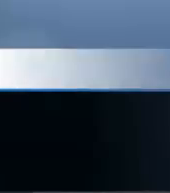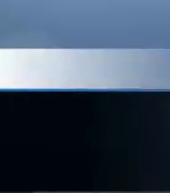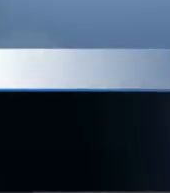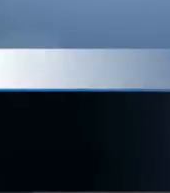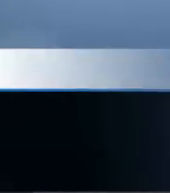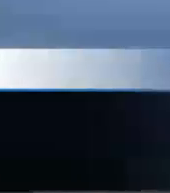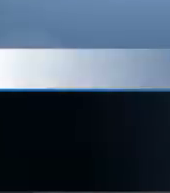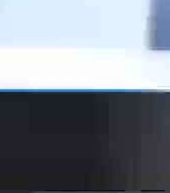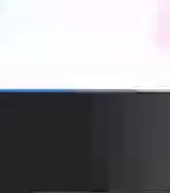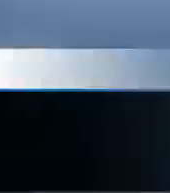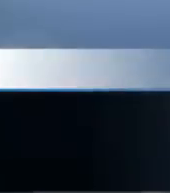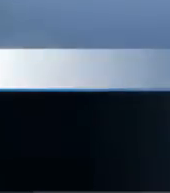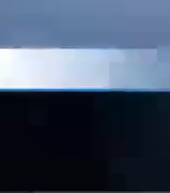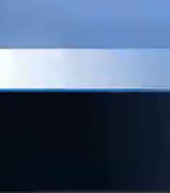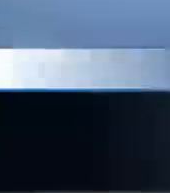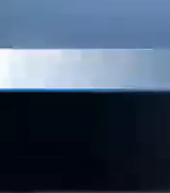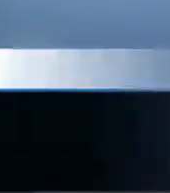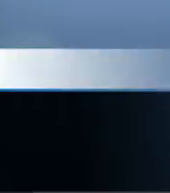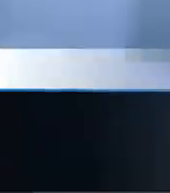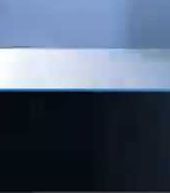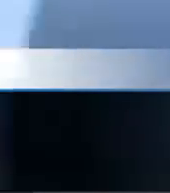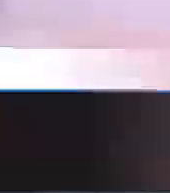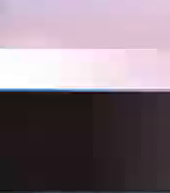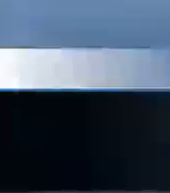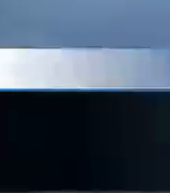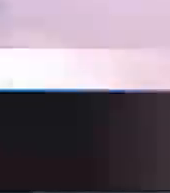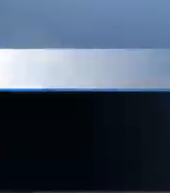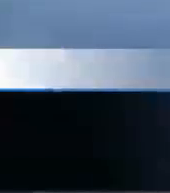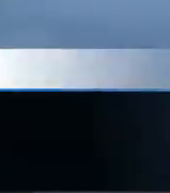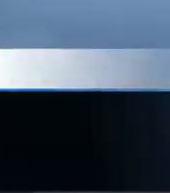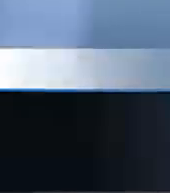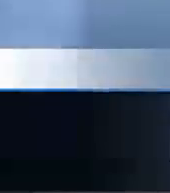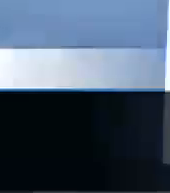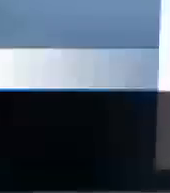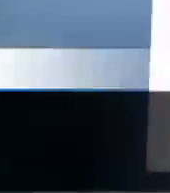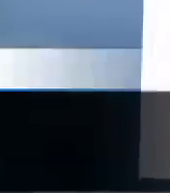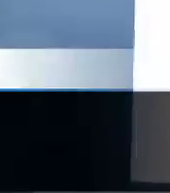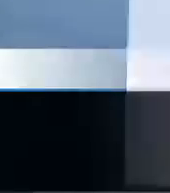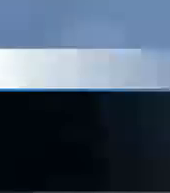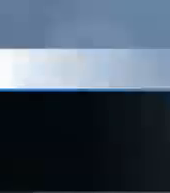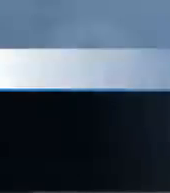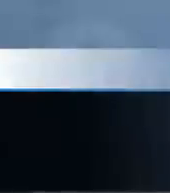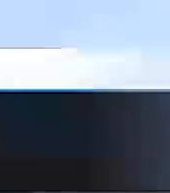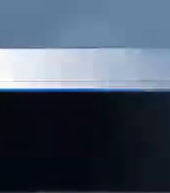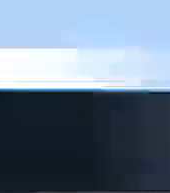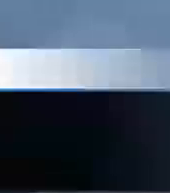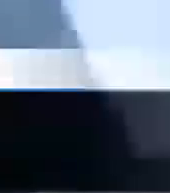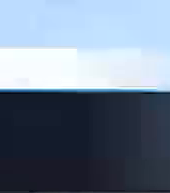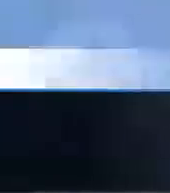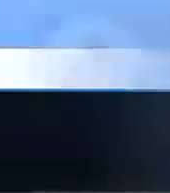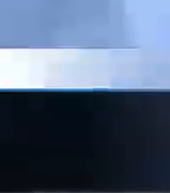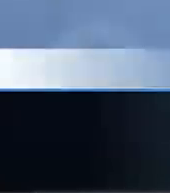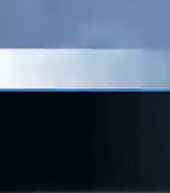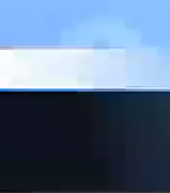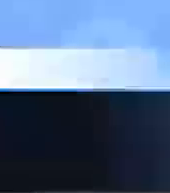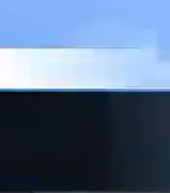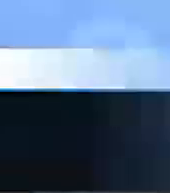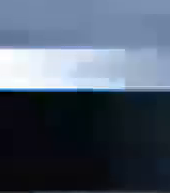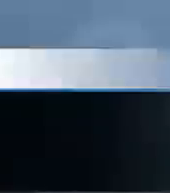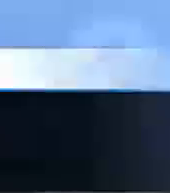대한 적극적인 수사가 시작되어야 한다고 생각합니다. 더 이상